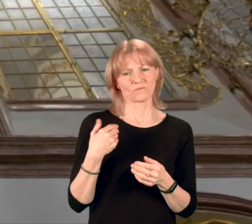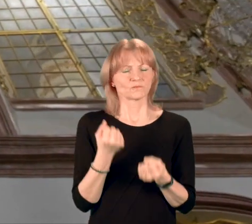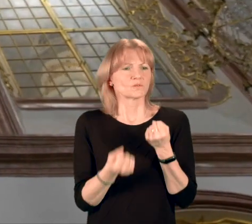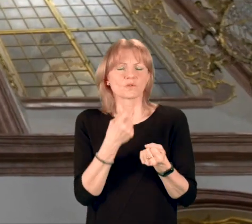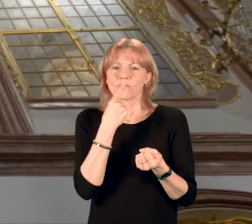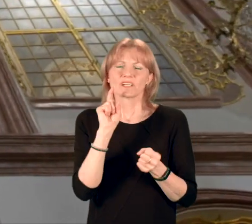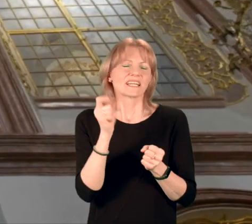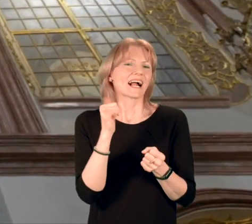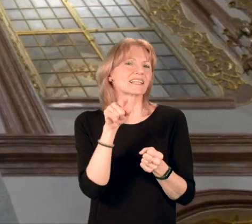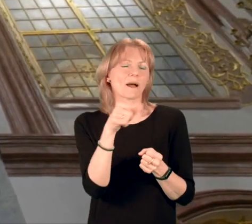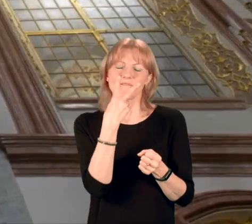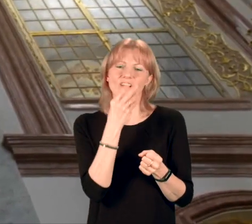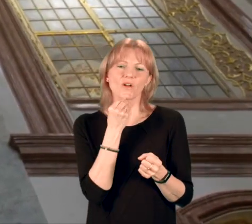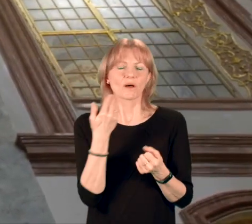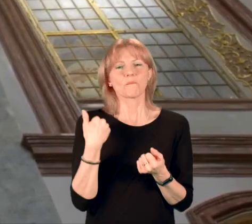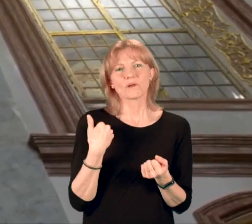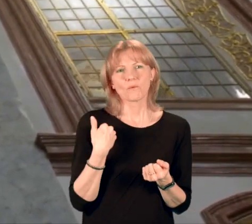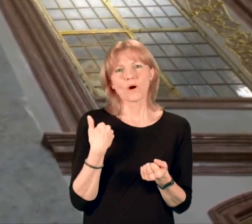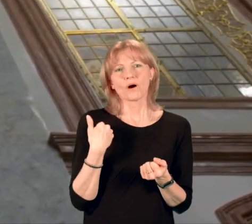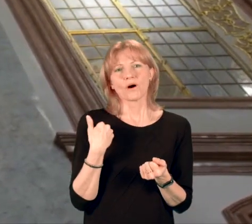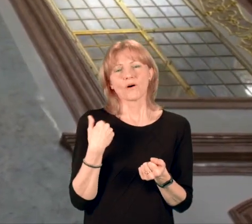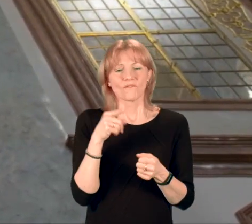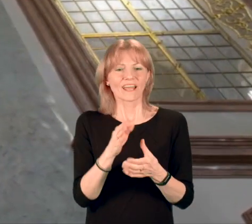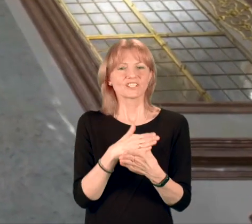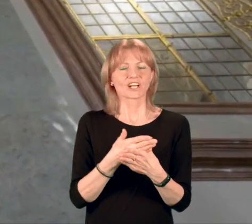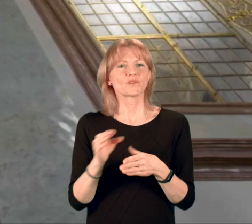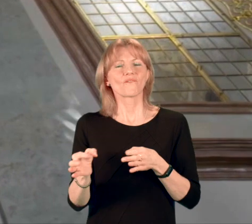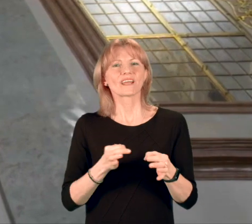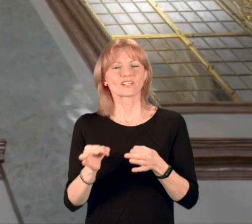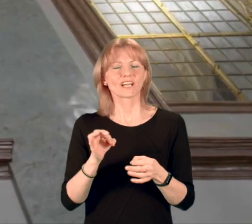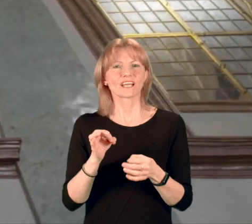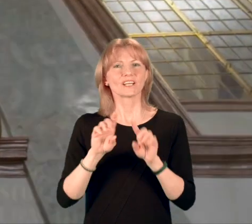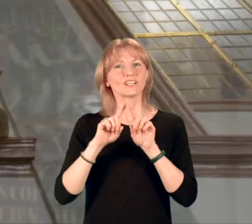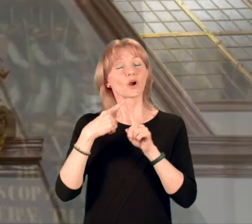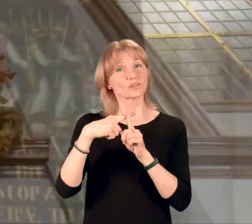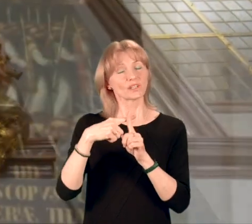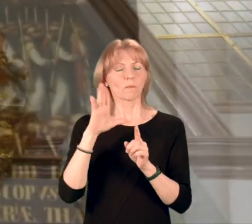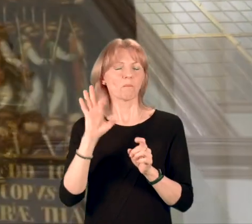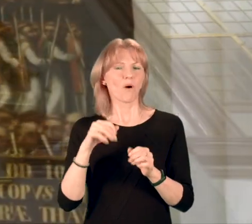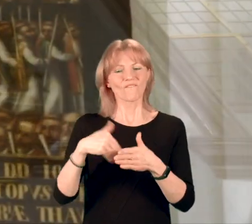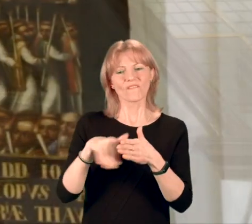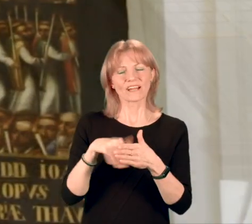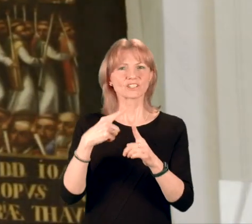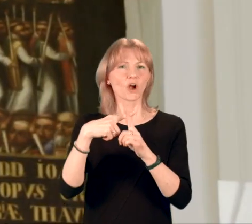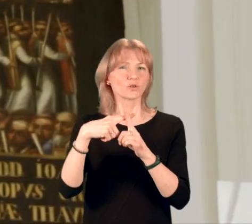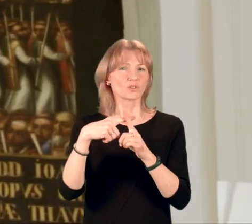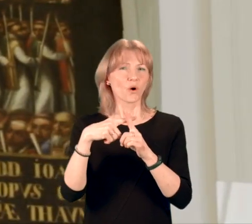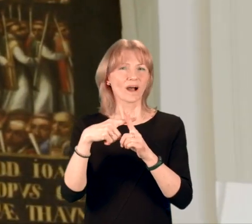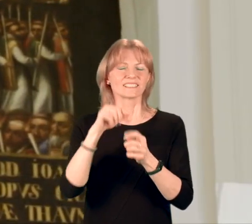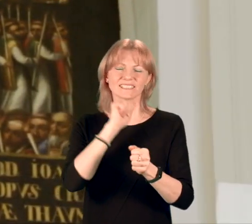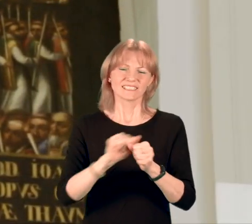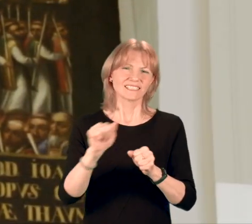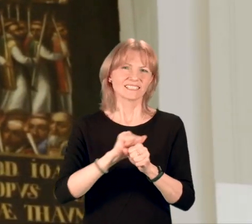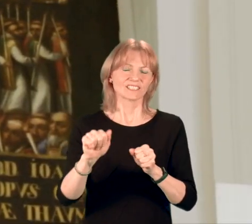powiedzieć o pierwotnym wyposażeniu owej późnośredniowiecznej świątyni. Wnętrze kościoła zniszczył pożar w lipcu